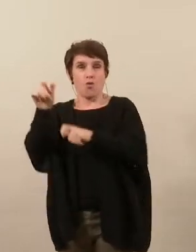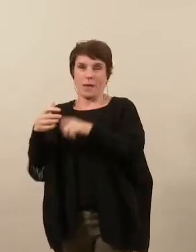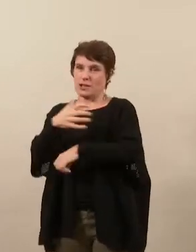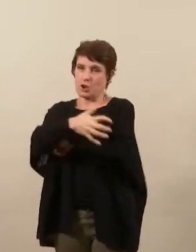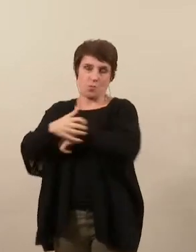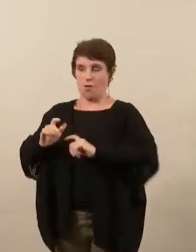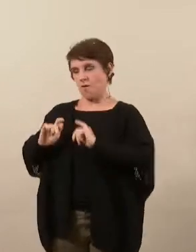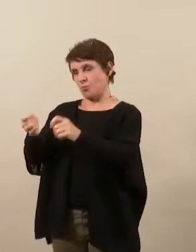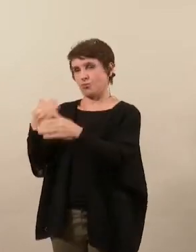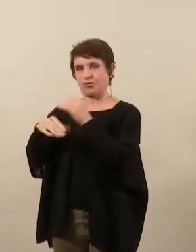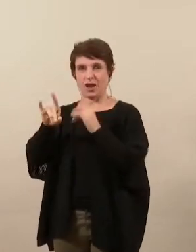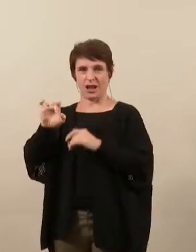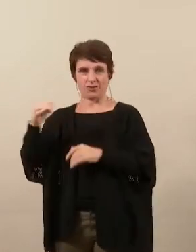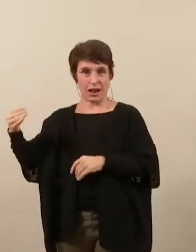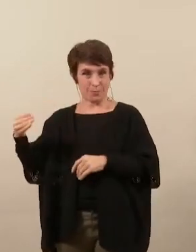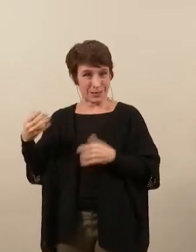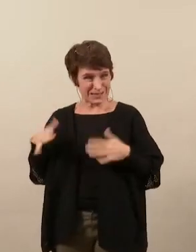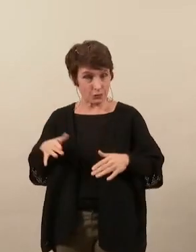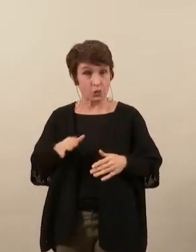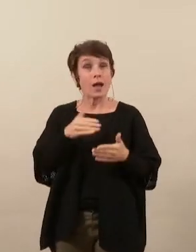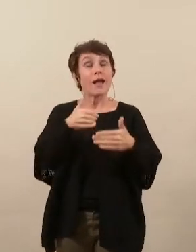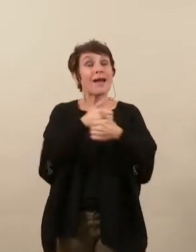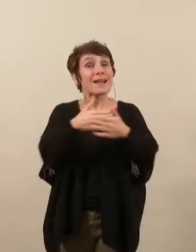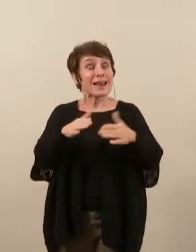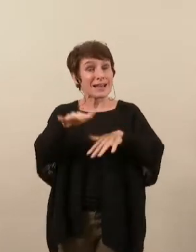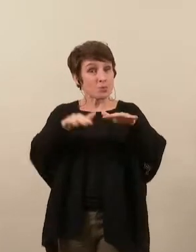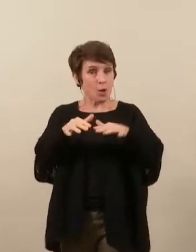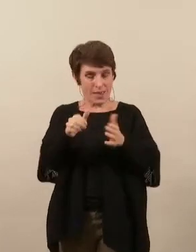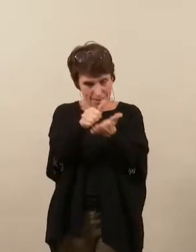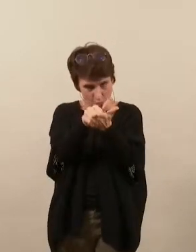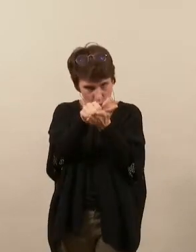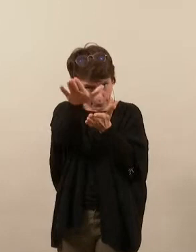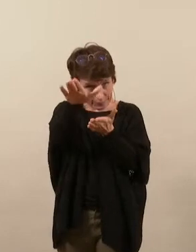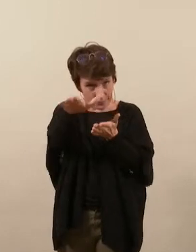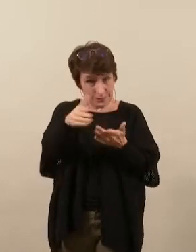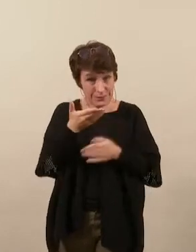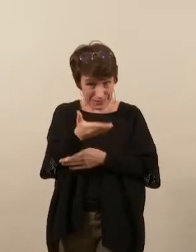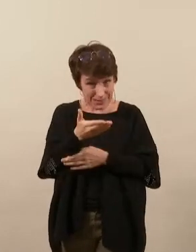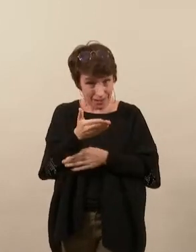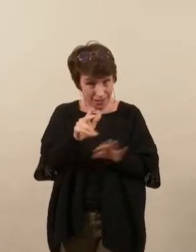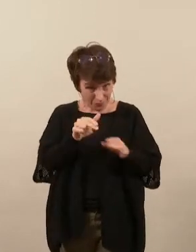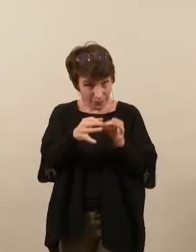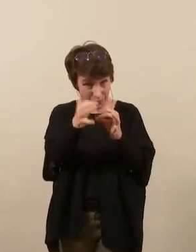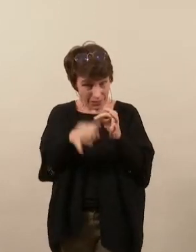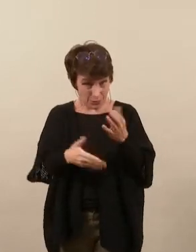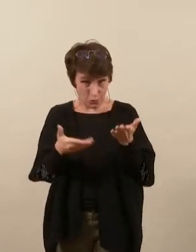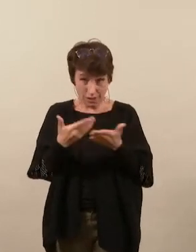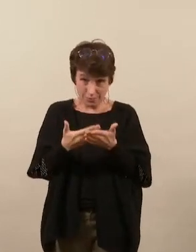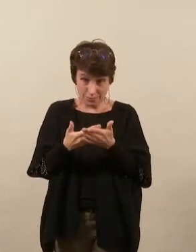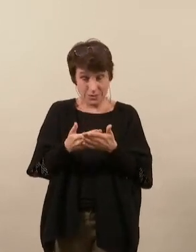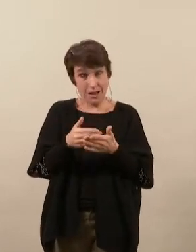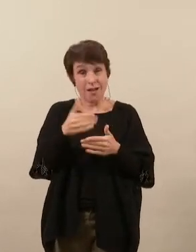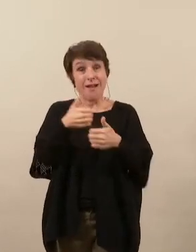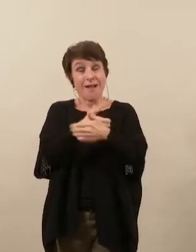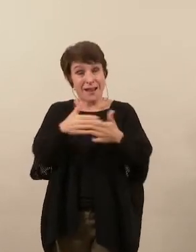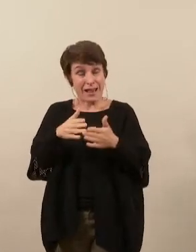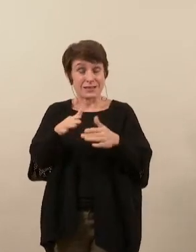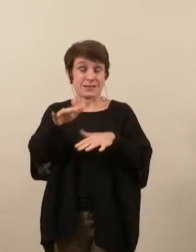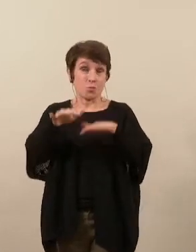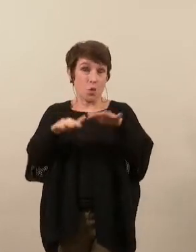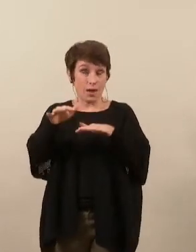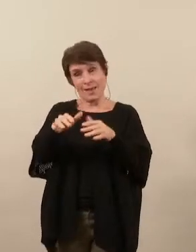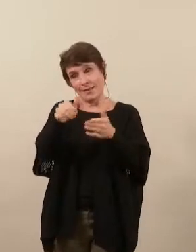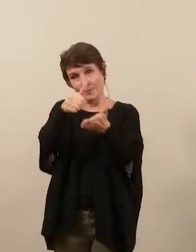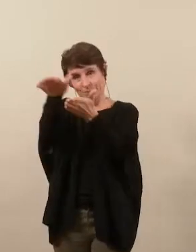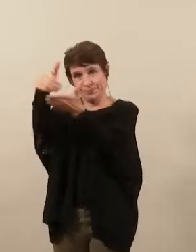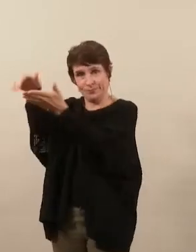Exit les classes moyennes. Vous allez exiler les classes moyennes à la périphérie de Grenoble.